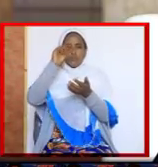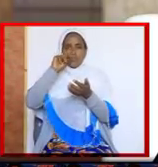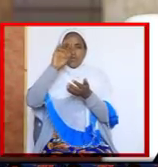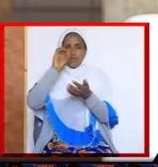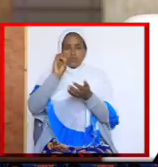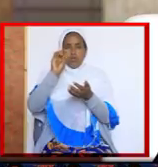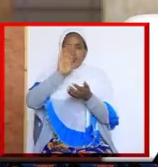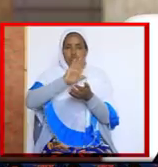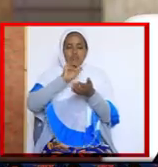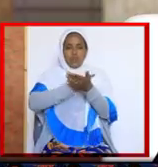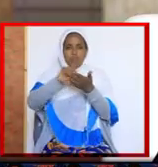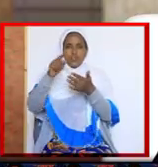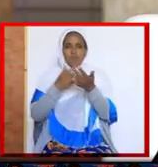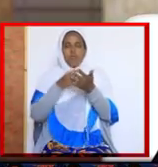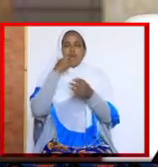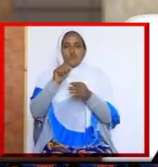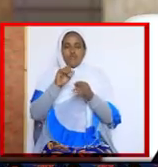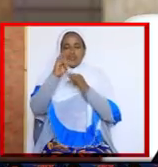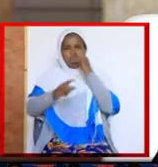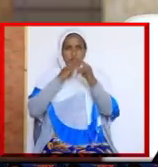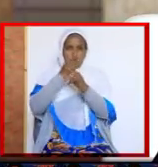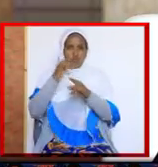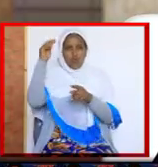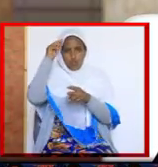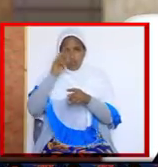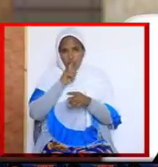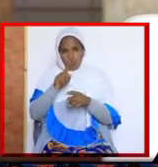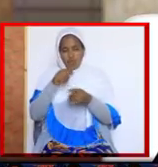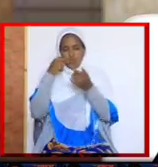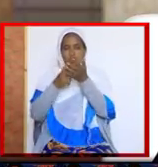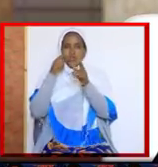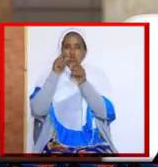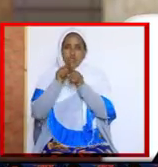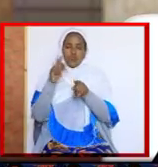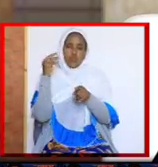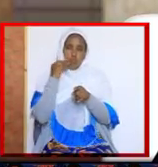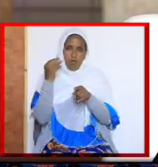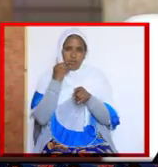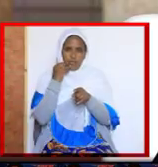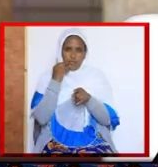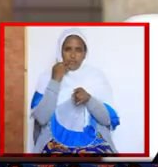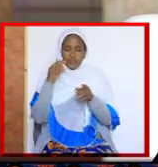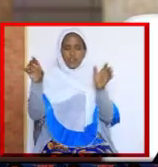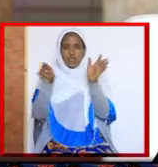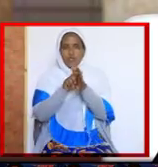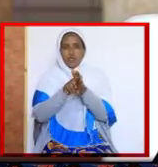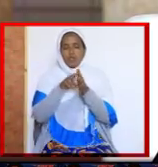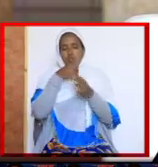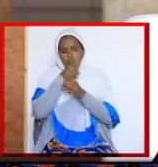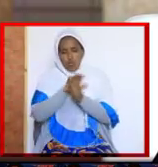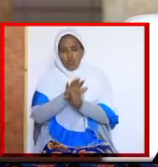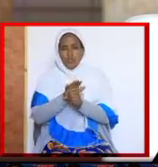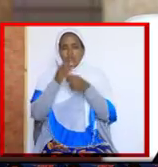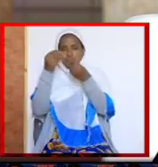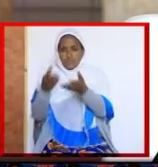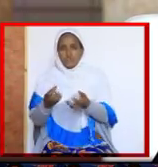ነው። ዘመነ ሙሴ እህቱ ማርያምን ከለምጽ አድኗል። ሕገ ኦሪት ተሰጥቶ ብዙ ታሪኮችን ጽፏል። ኢየሱስ ክርስቶስን